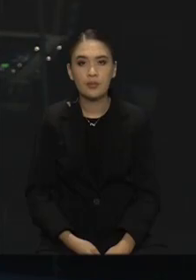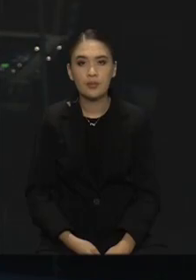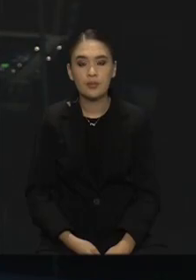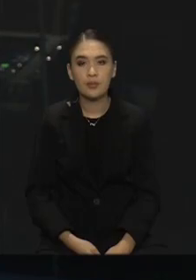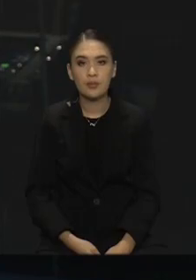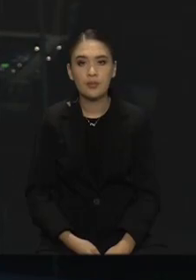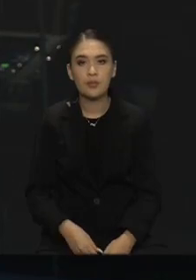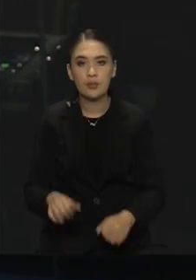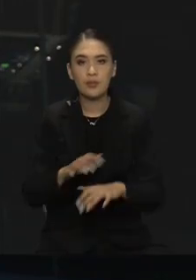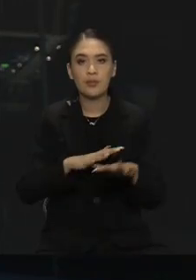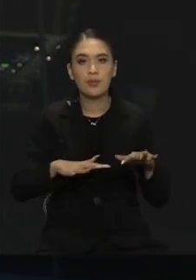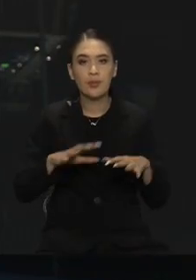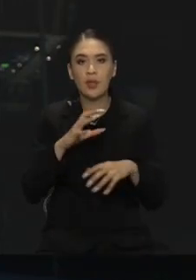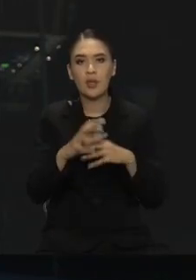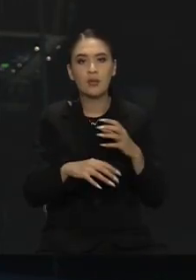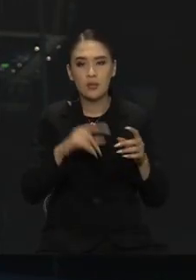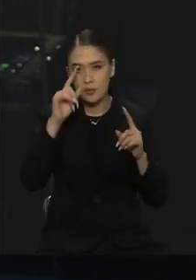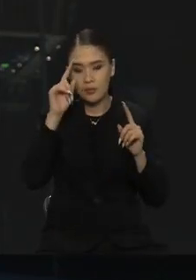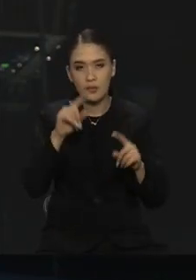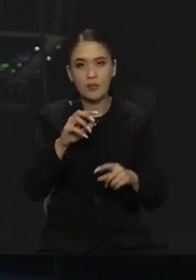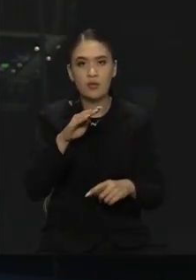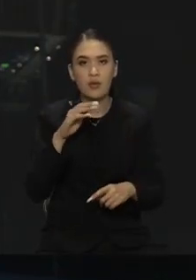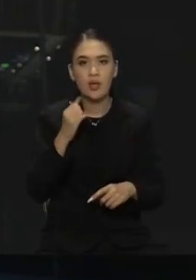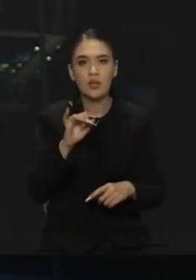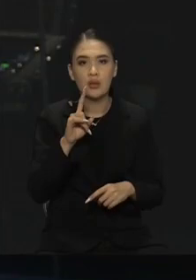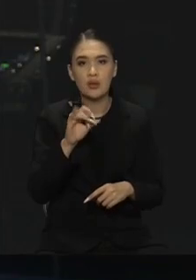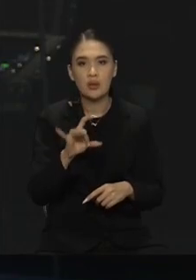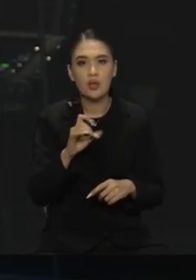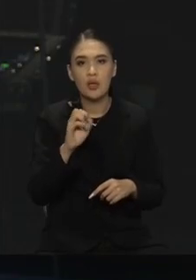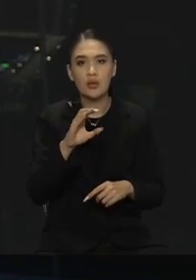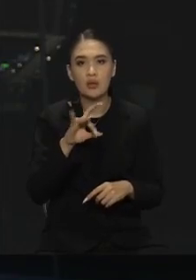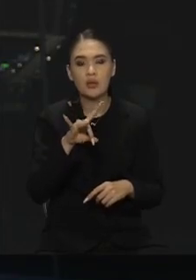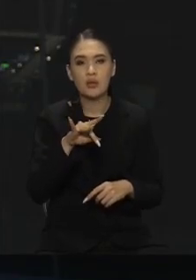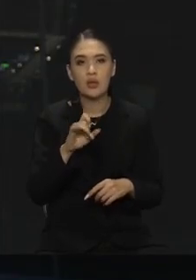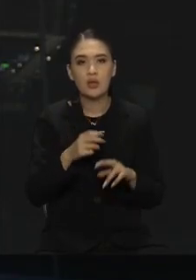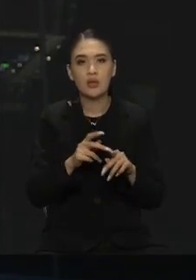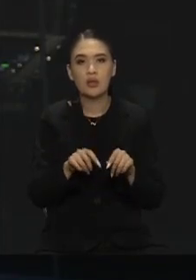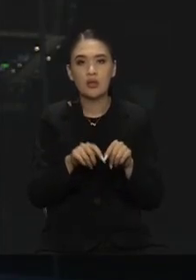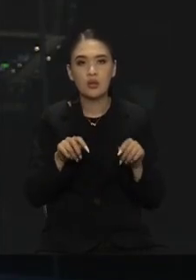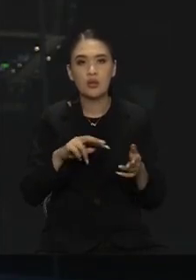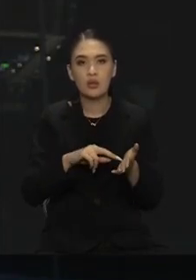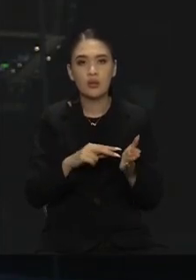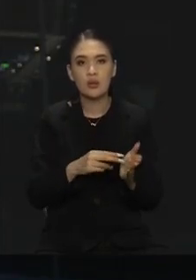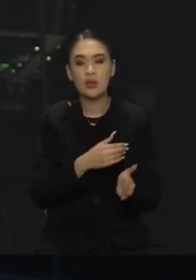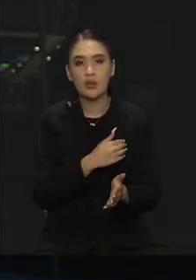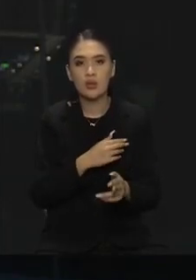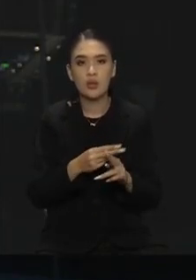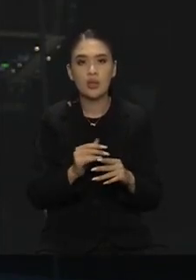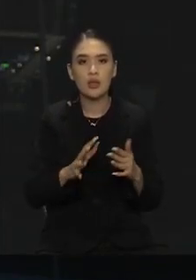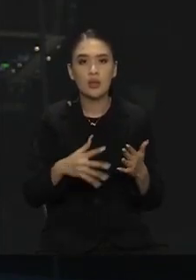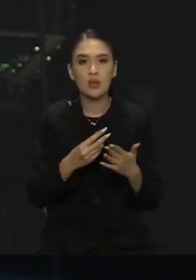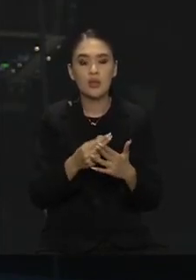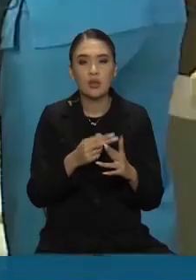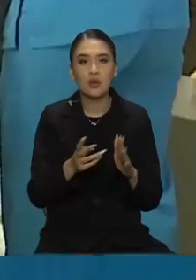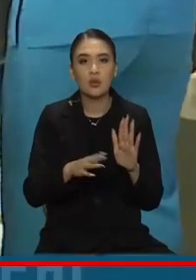Хабарымызды жалғастырамыз. Елімізде әлемге әйгілі Pfizer мен AstraZeneca өндіріс орындарын ашуды жоспарлап отыр. Ол туралы инвестициялық ахуалды